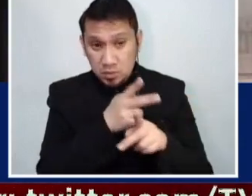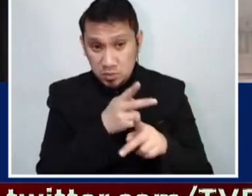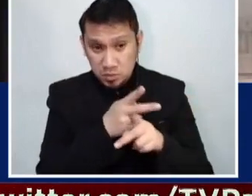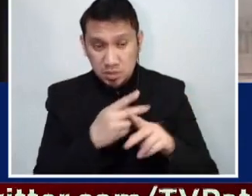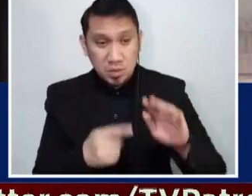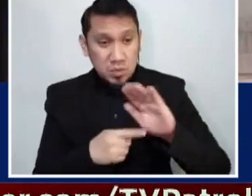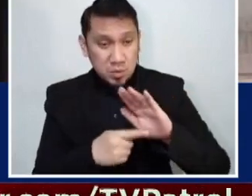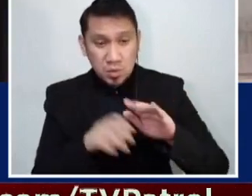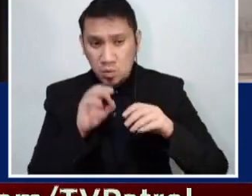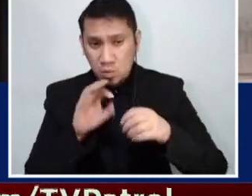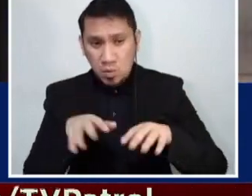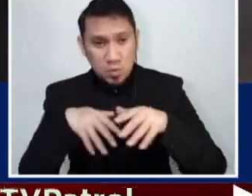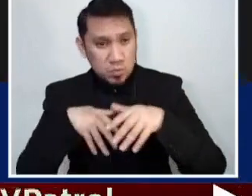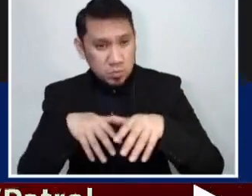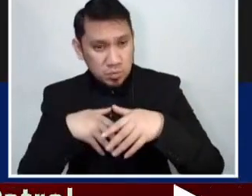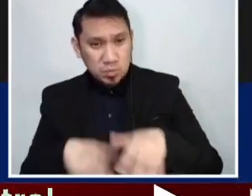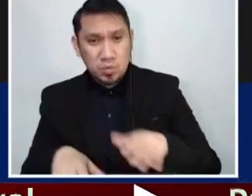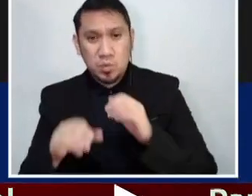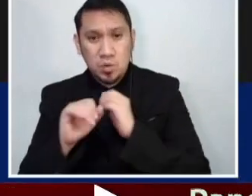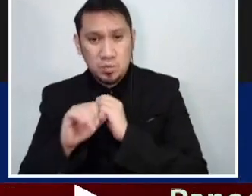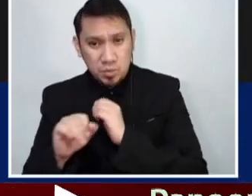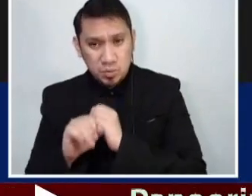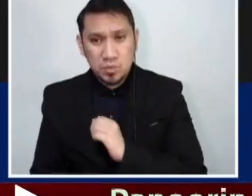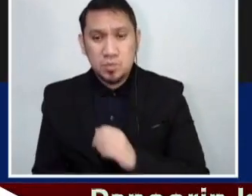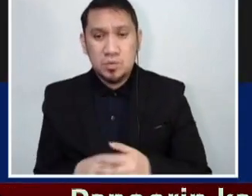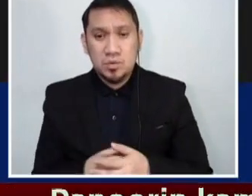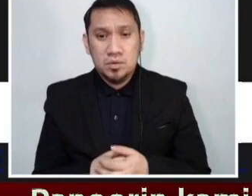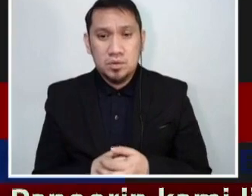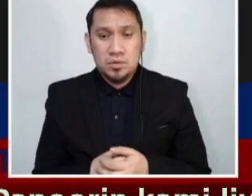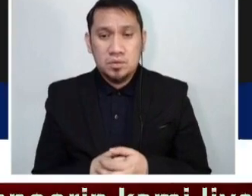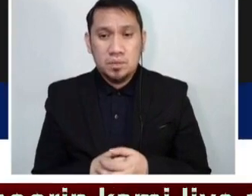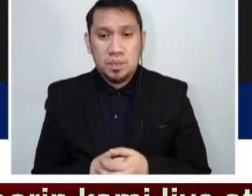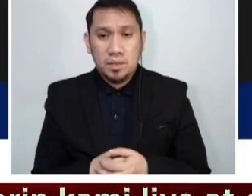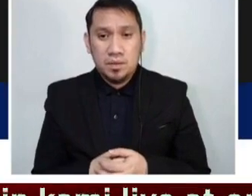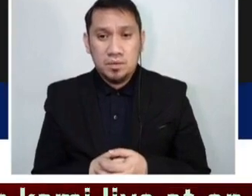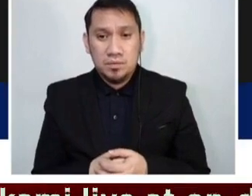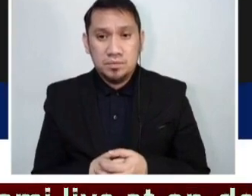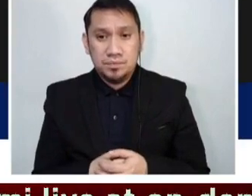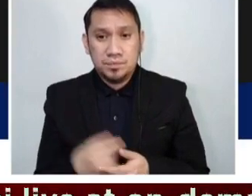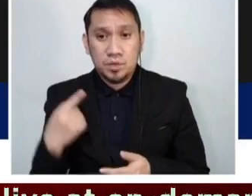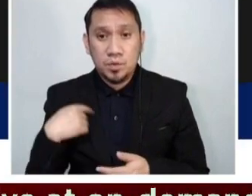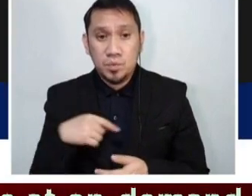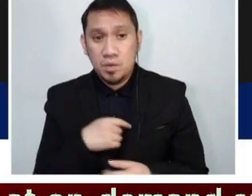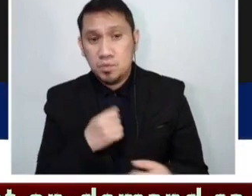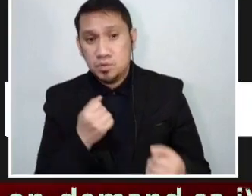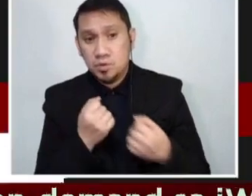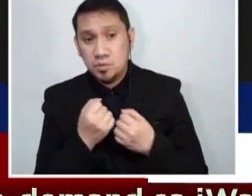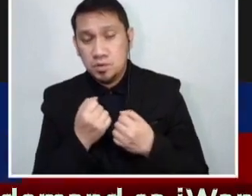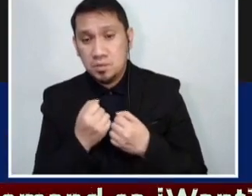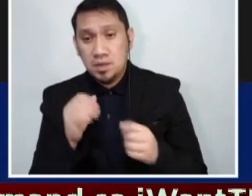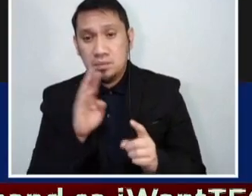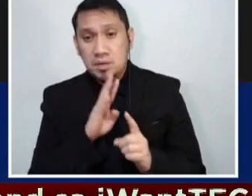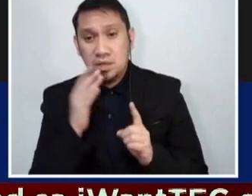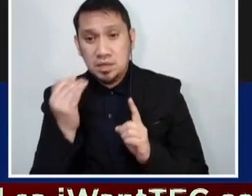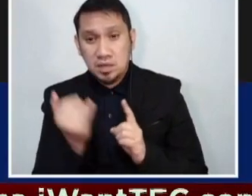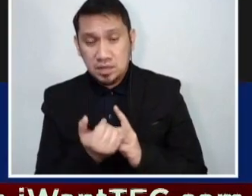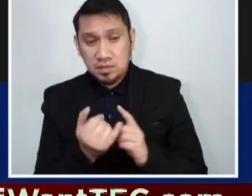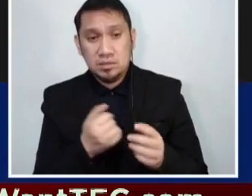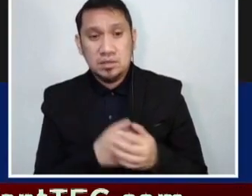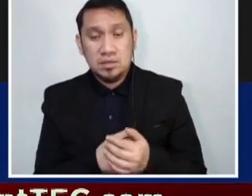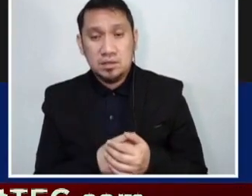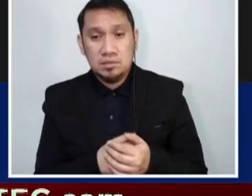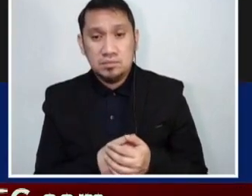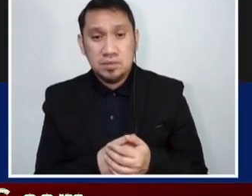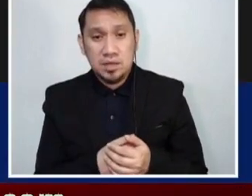uri ng pangangampanya. We are being assisted po sa ground level by the barangay officials, barangay tarads, and